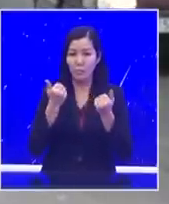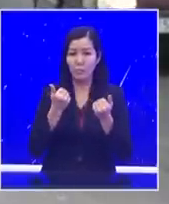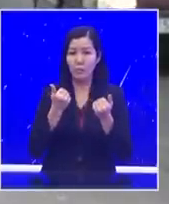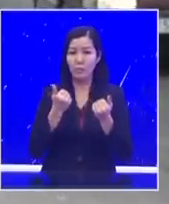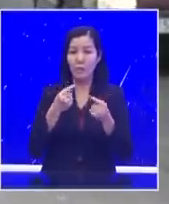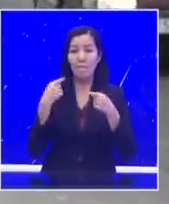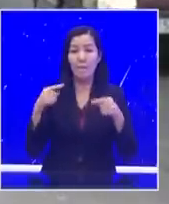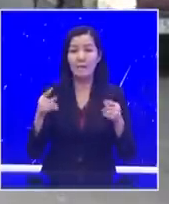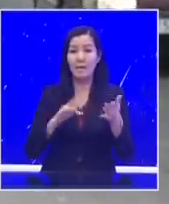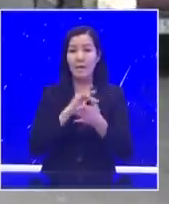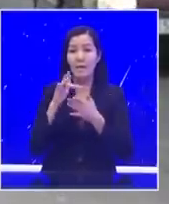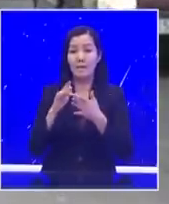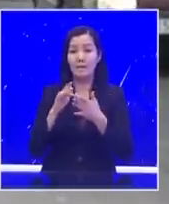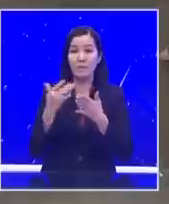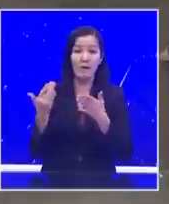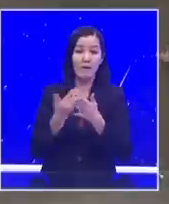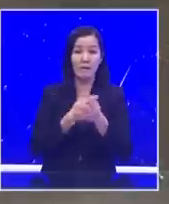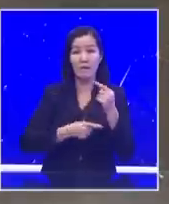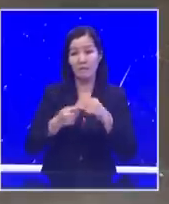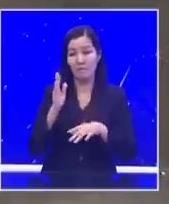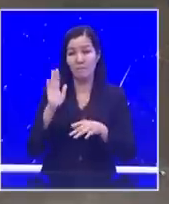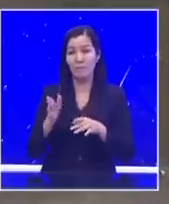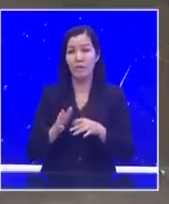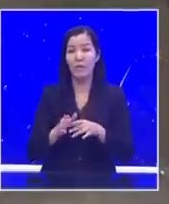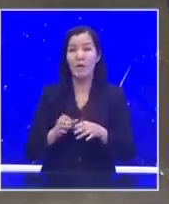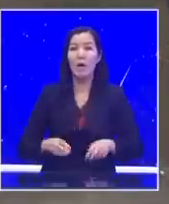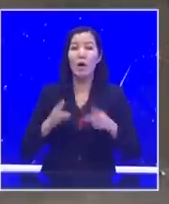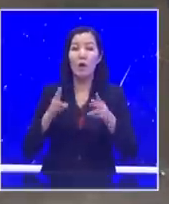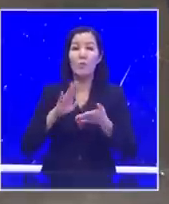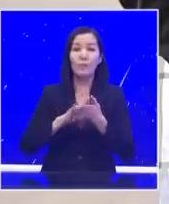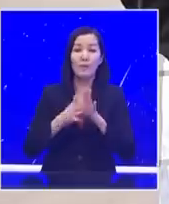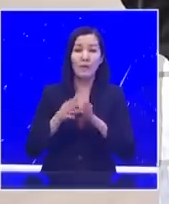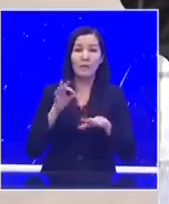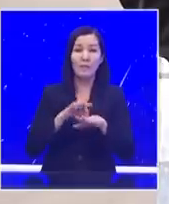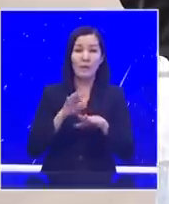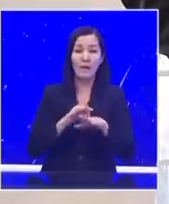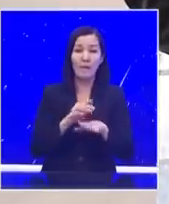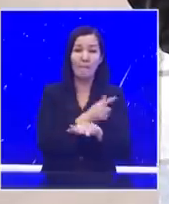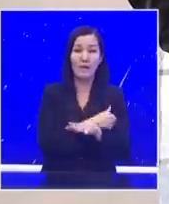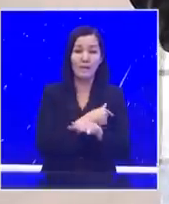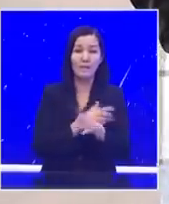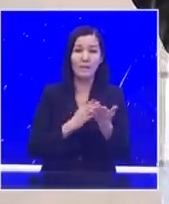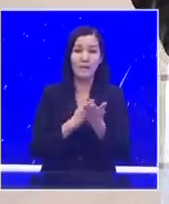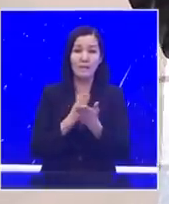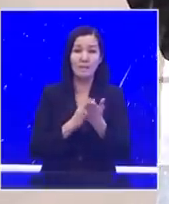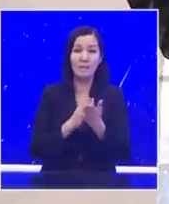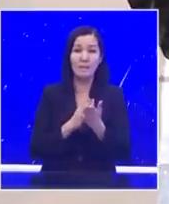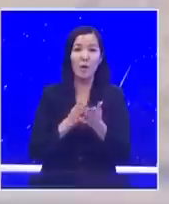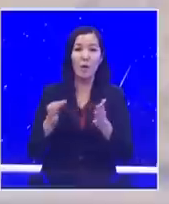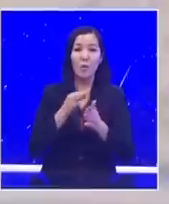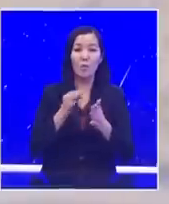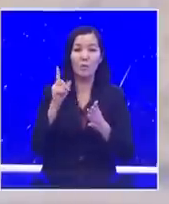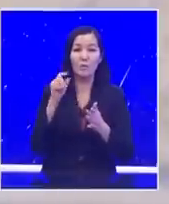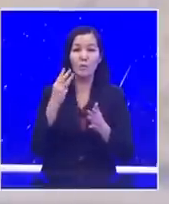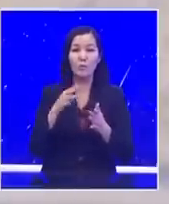де басқа жаққа болса, қайтарып жатырмыз. Қауіпті індетпен күреске жұмылдырылған медицина қызметкерлеріне облыс бюджетінен сыйақы ретінде